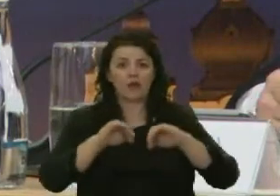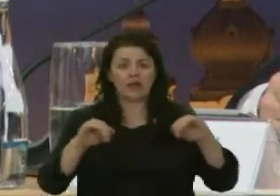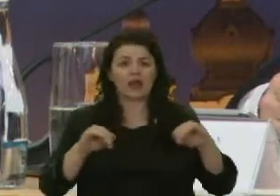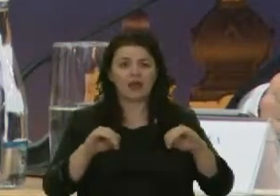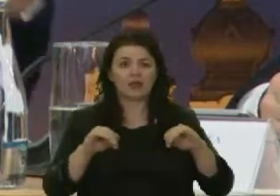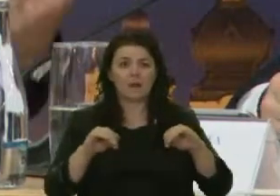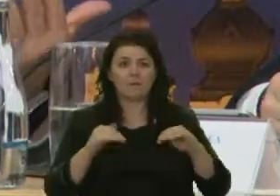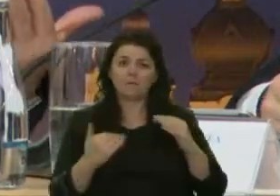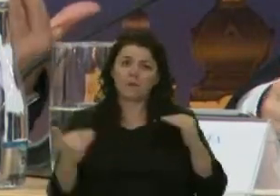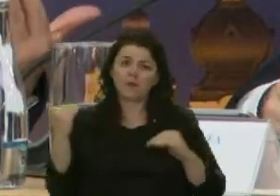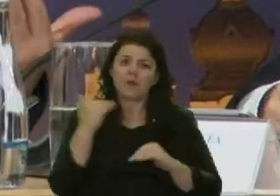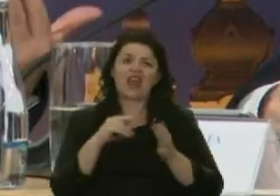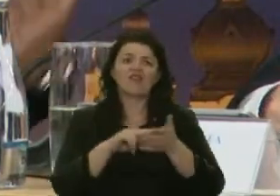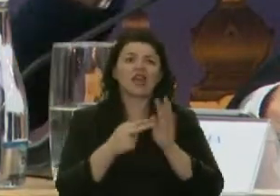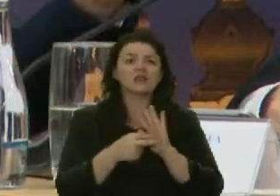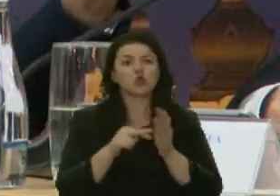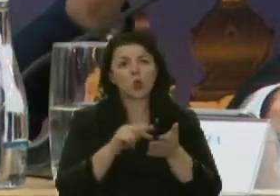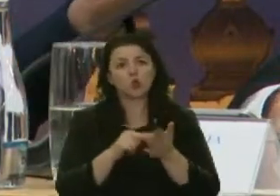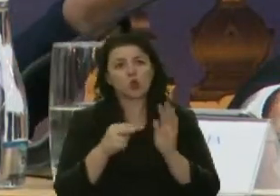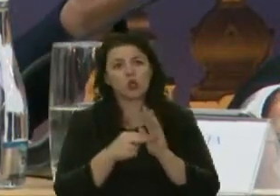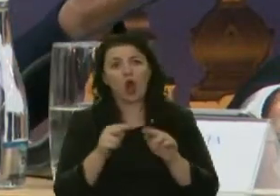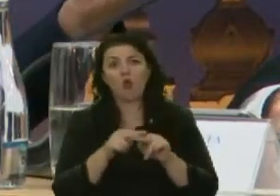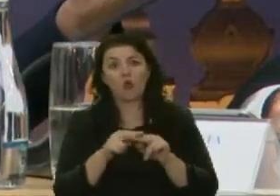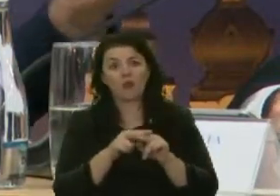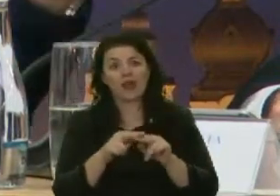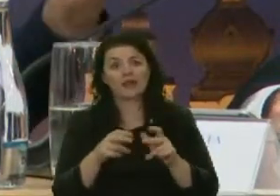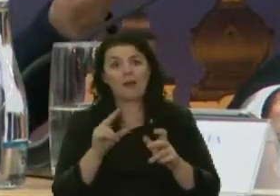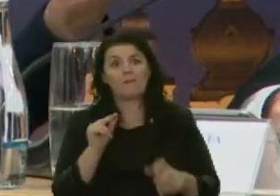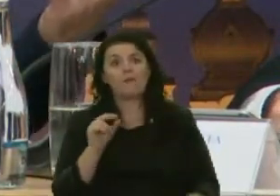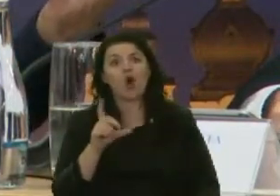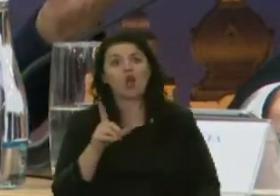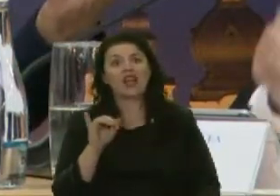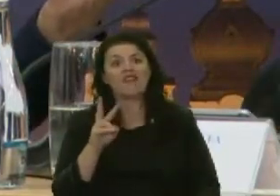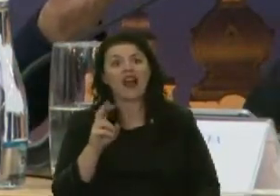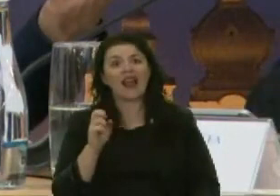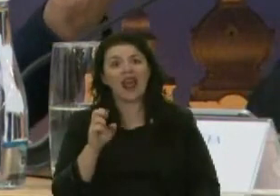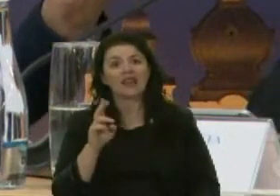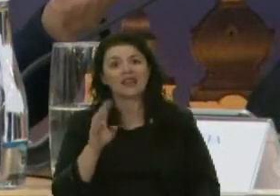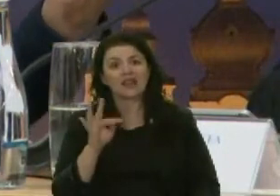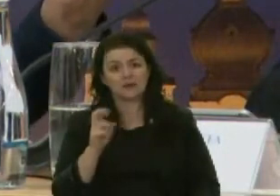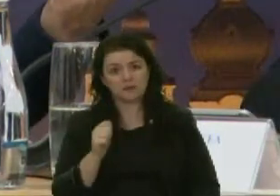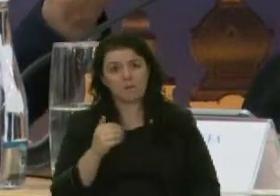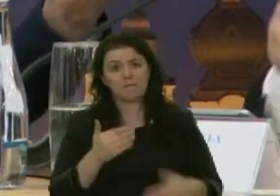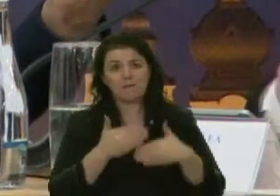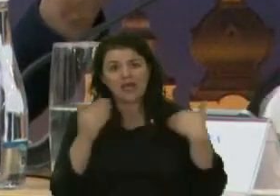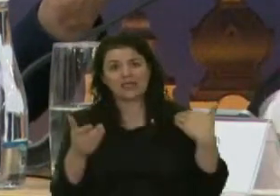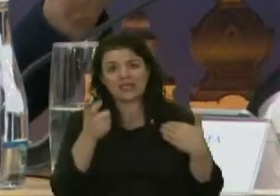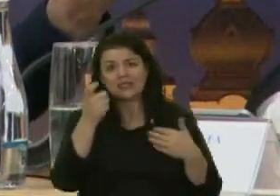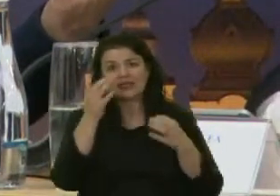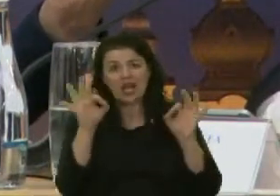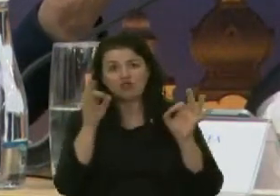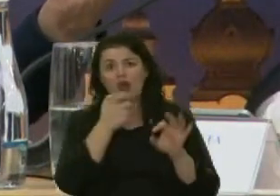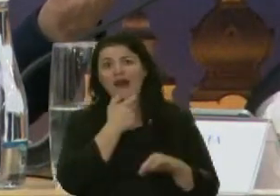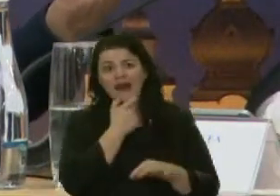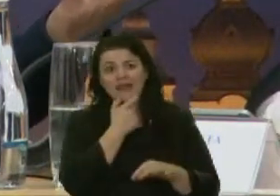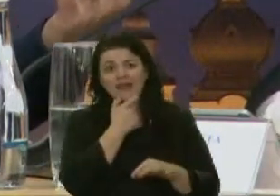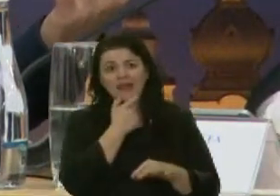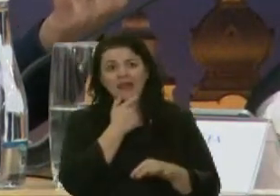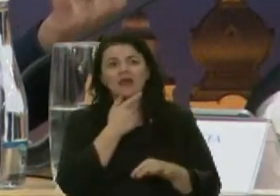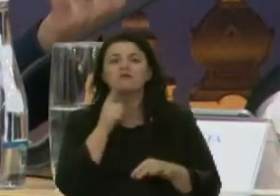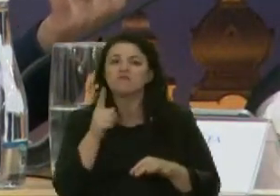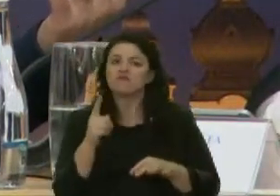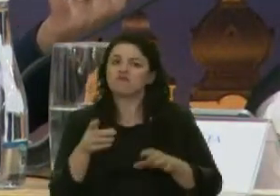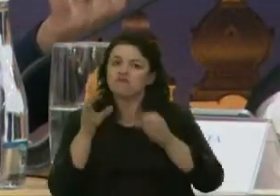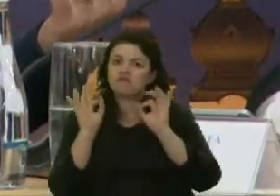referință sau un un o infrastructură de referință așa cum este Sala Polivalentă încă de peste 10 ani de zile Sala Polivalentă de la Cluj dă ora